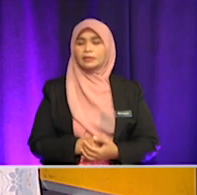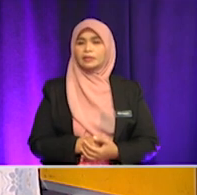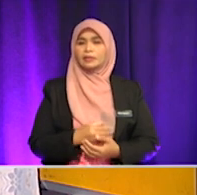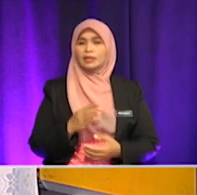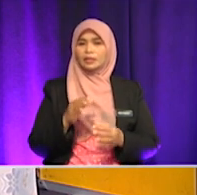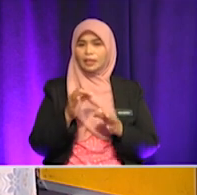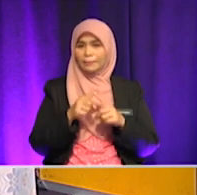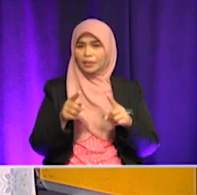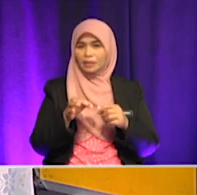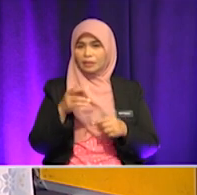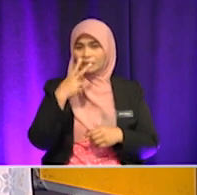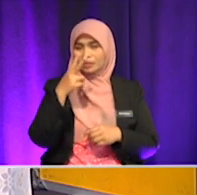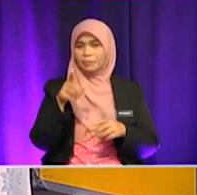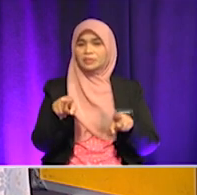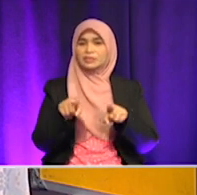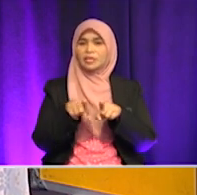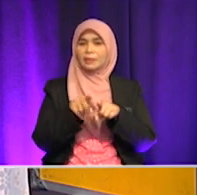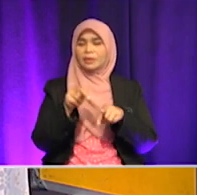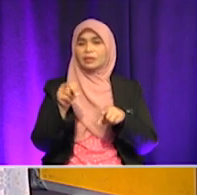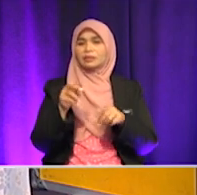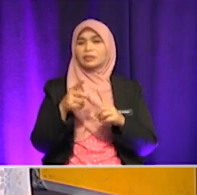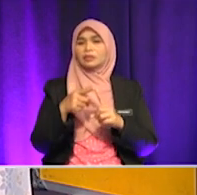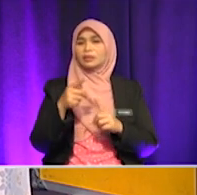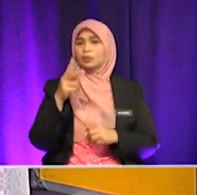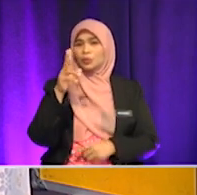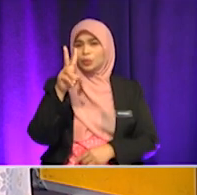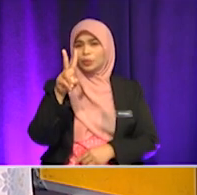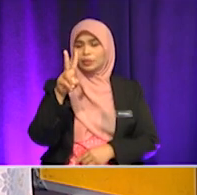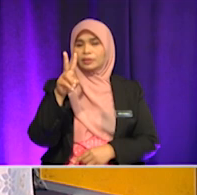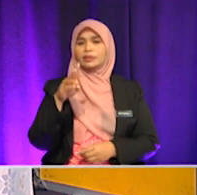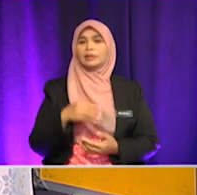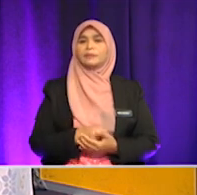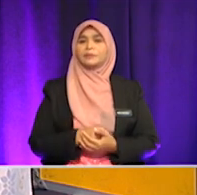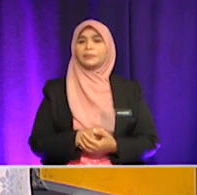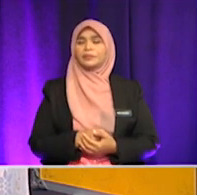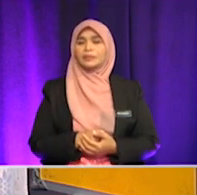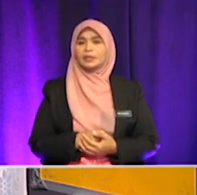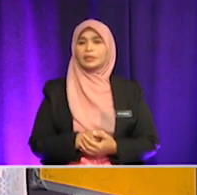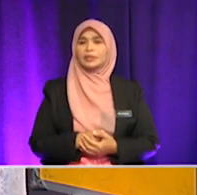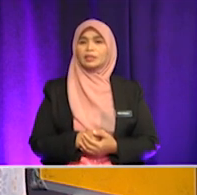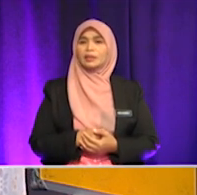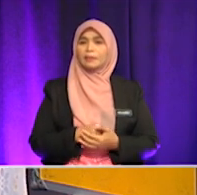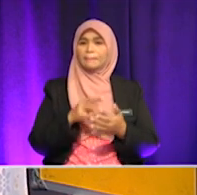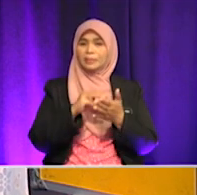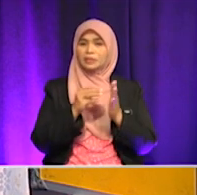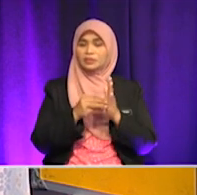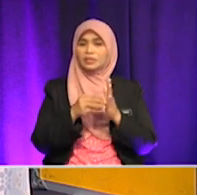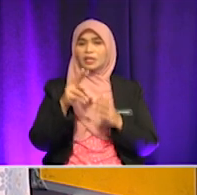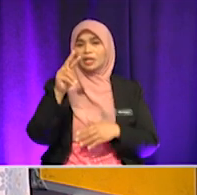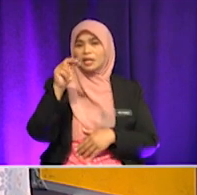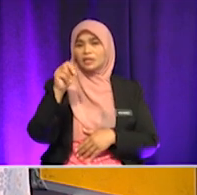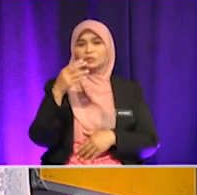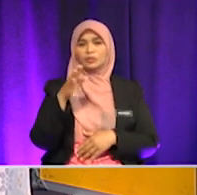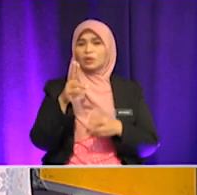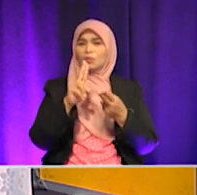lihat kepada persamaan yang kedua, N bersamaan dengan 2M tolak Z. Okey, di mana dekat situ N sudah